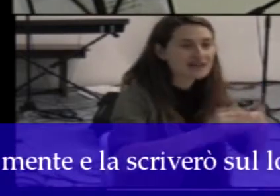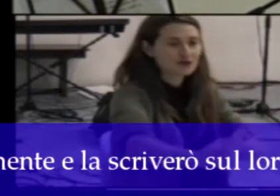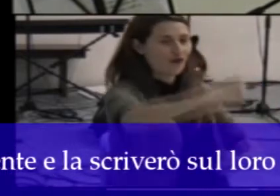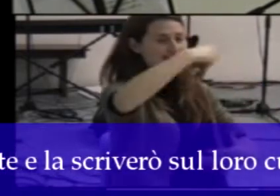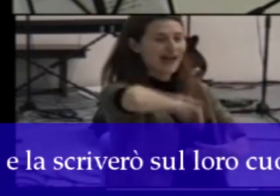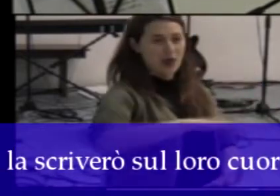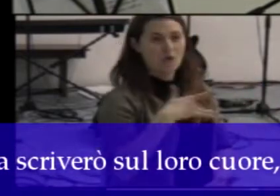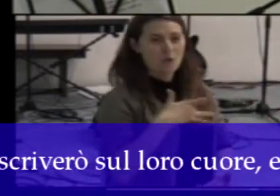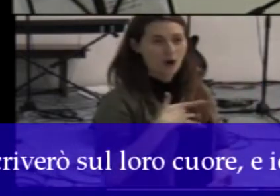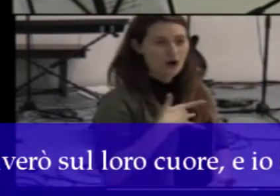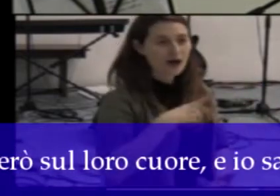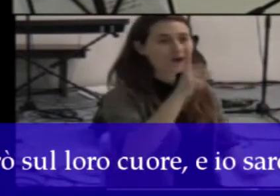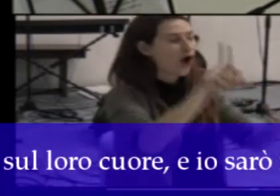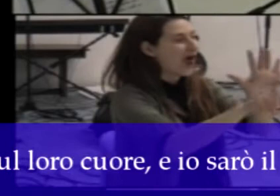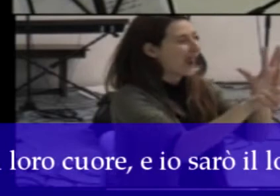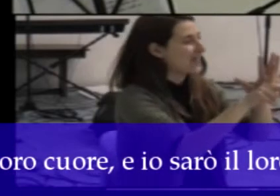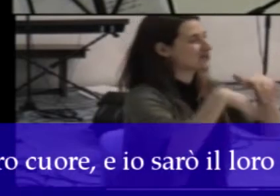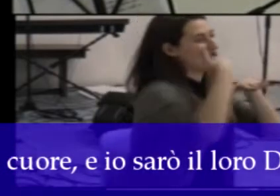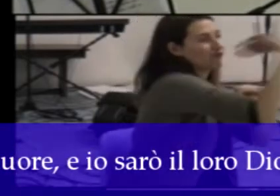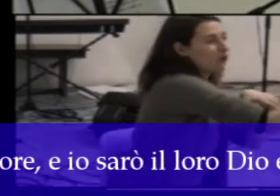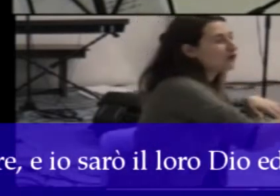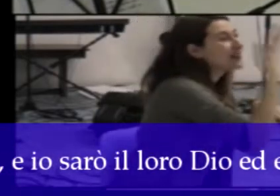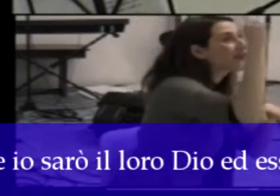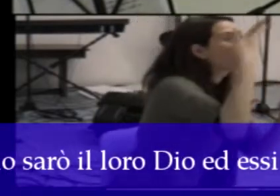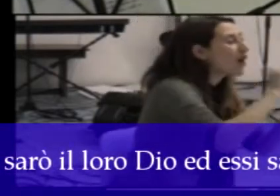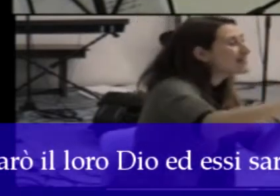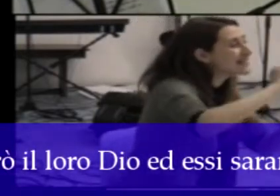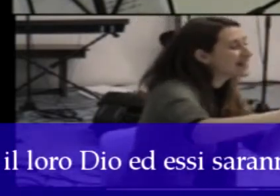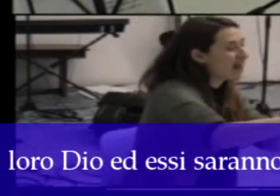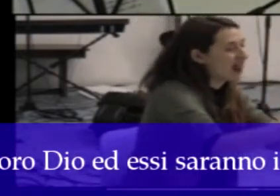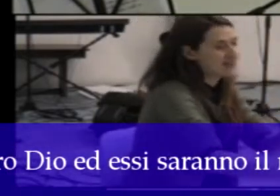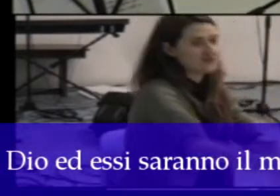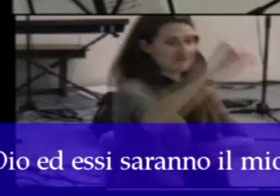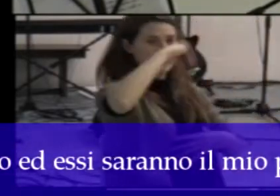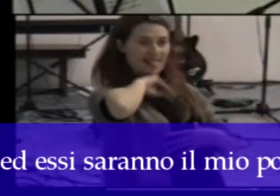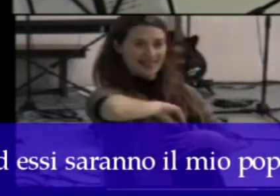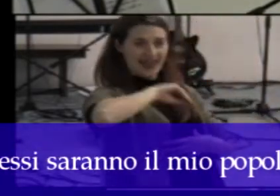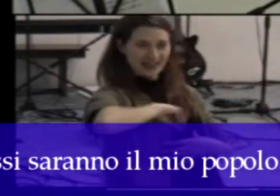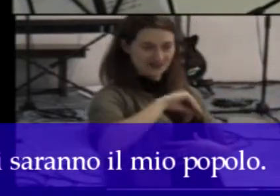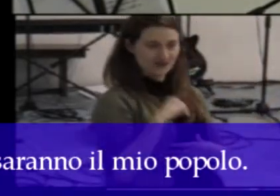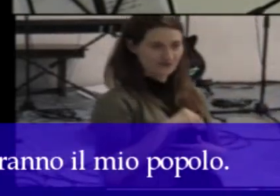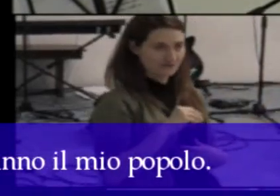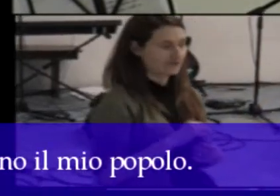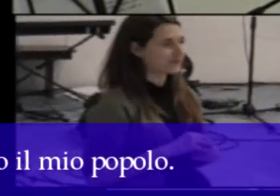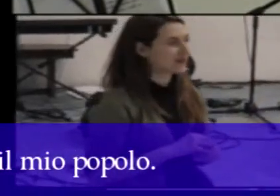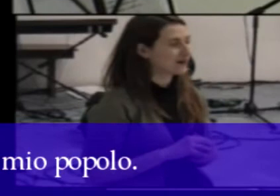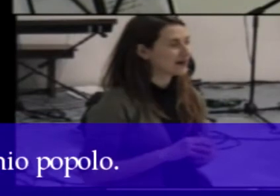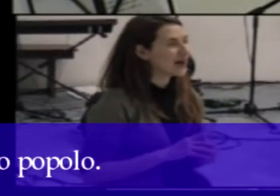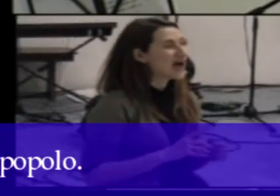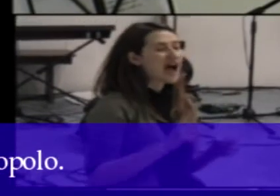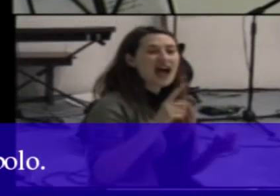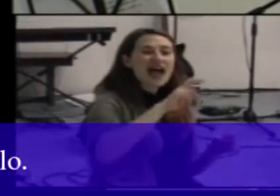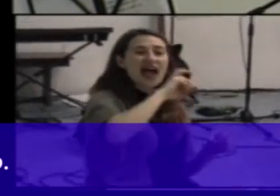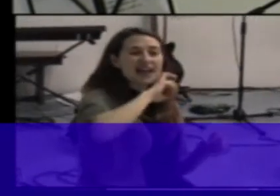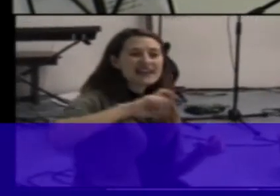il mio popolo. Amen. Nonostante Israele fosse stato infedele e fosse venuto meno al